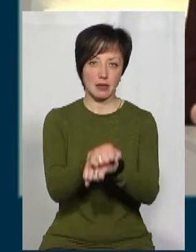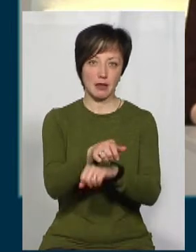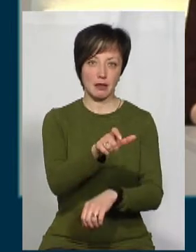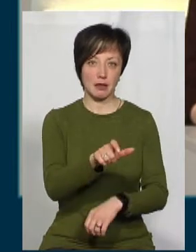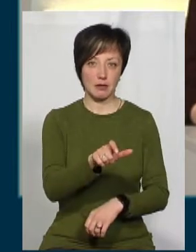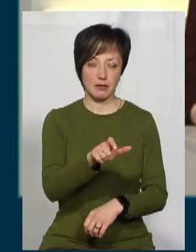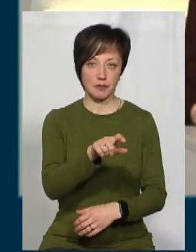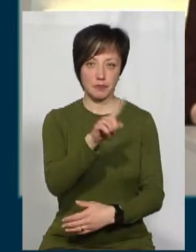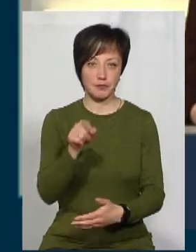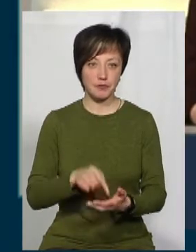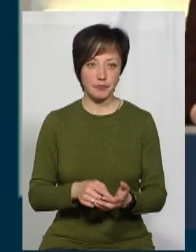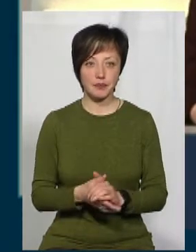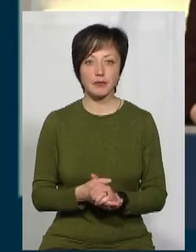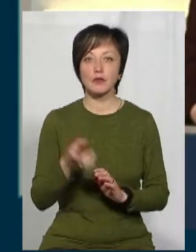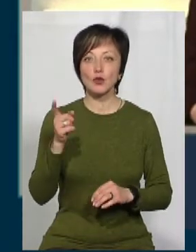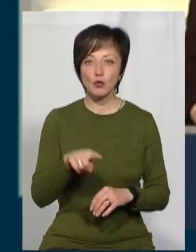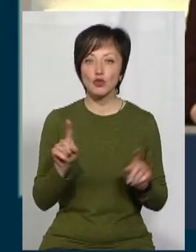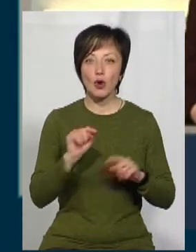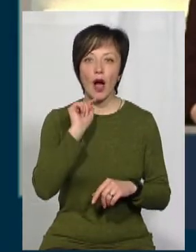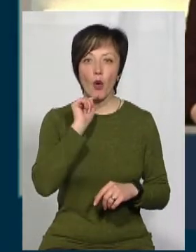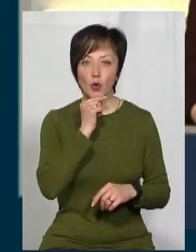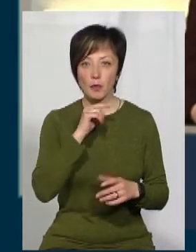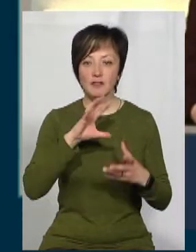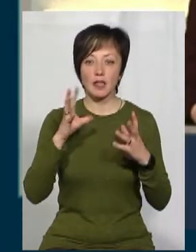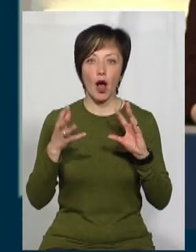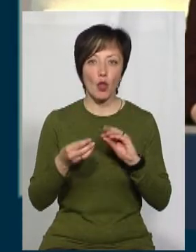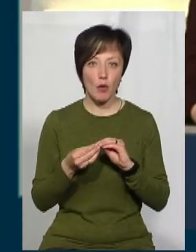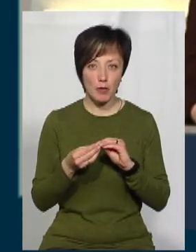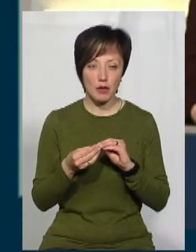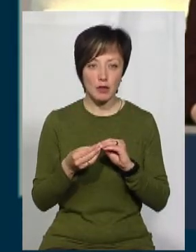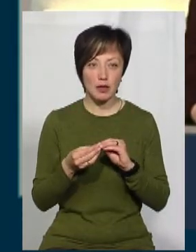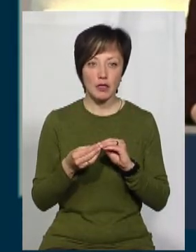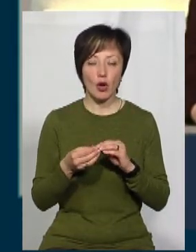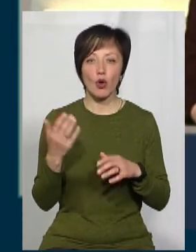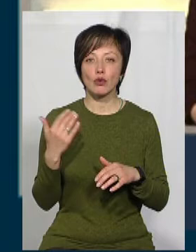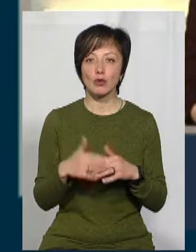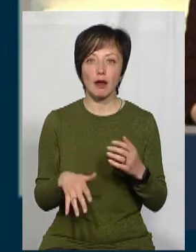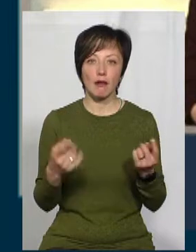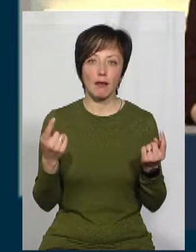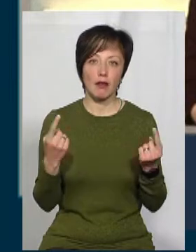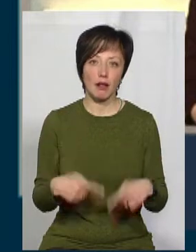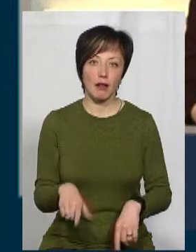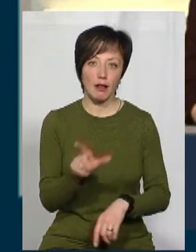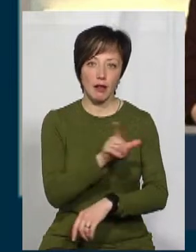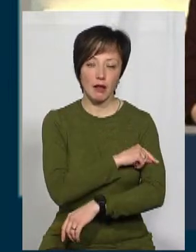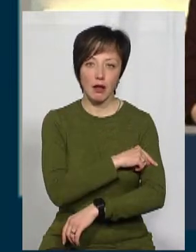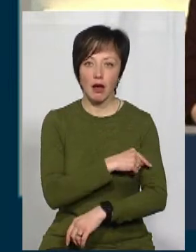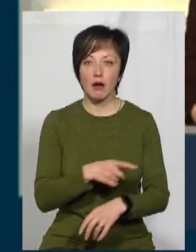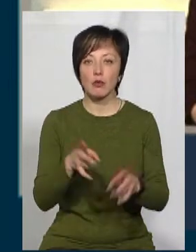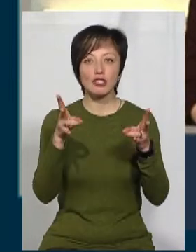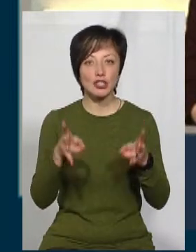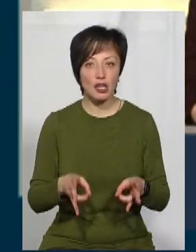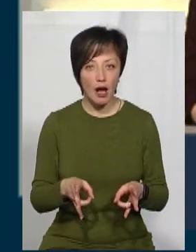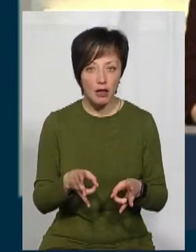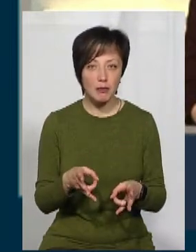підприємці? Тому що економіка взагалом і в цілому, економіка вже знекровлена. І постраждалими